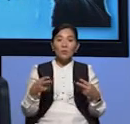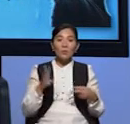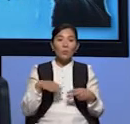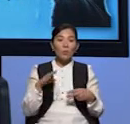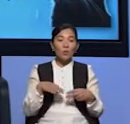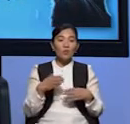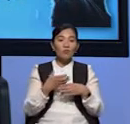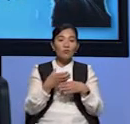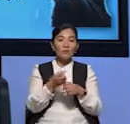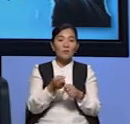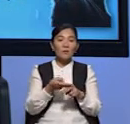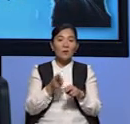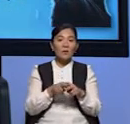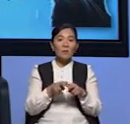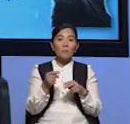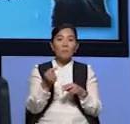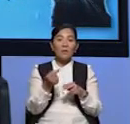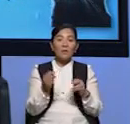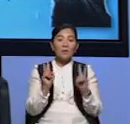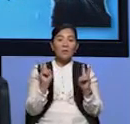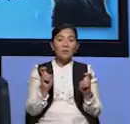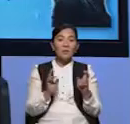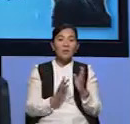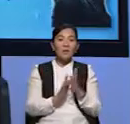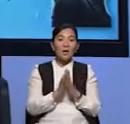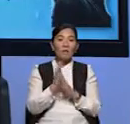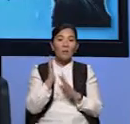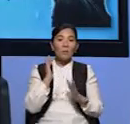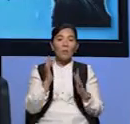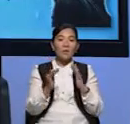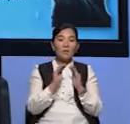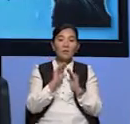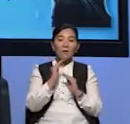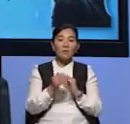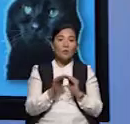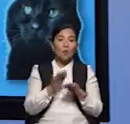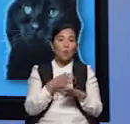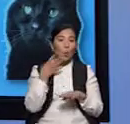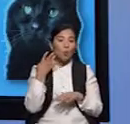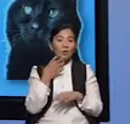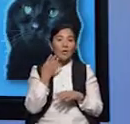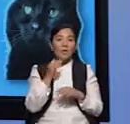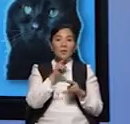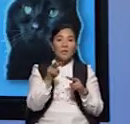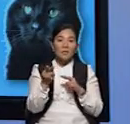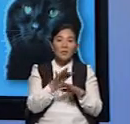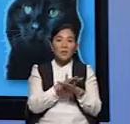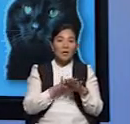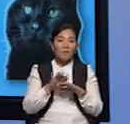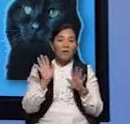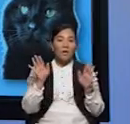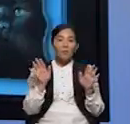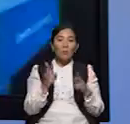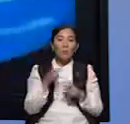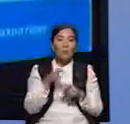получилось после сжатия данной микротемы. В траве парка затаилась кошка, она следит за стайкой воробьев,